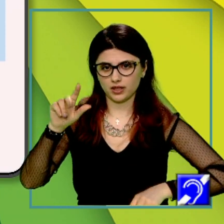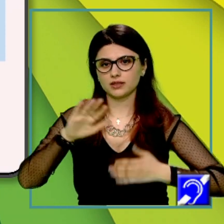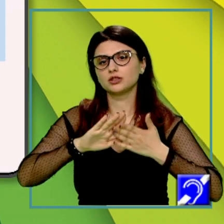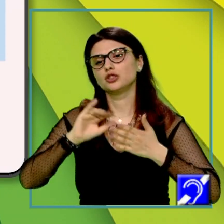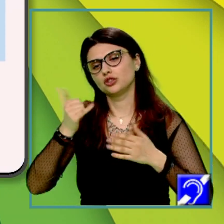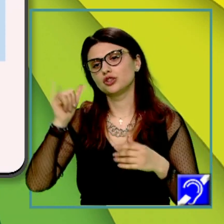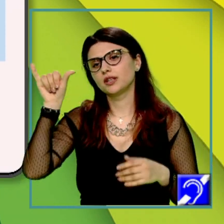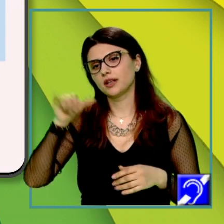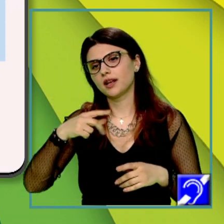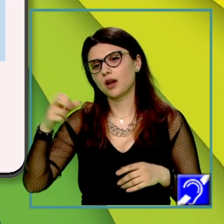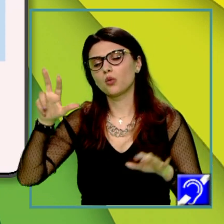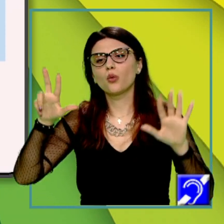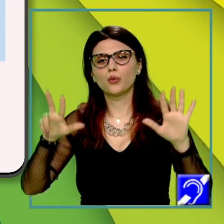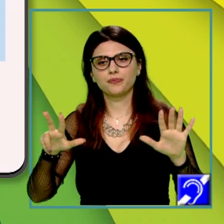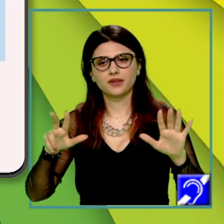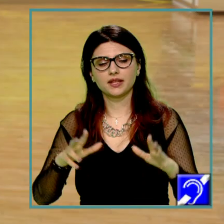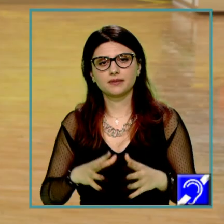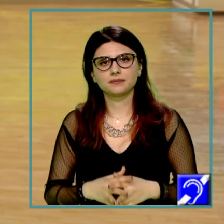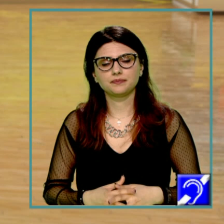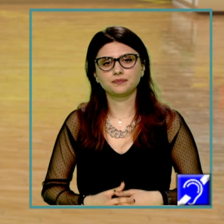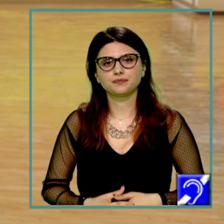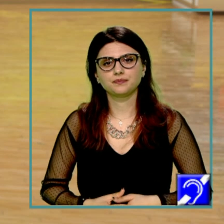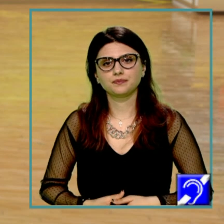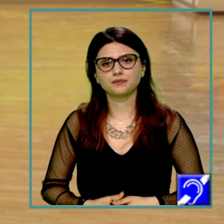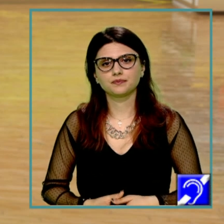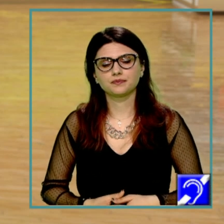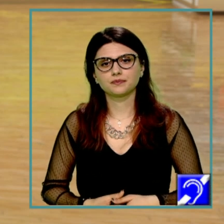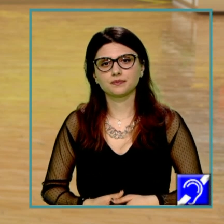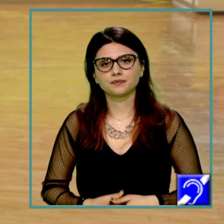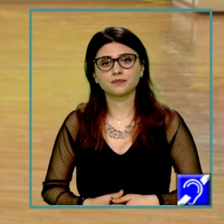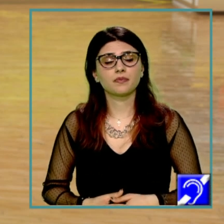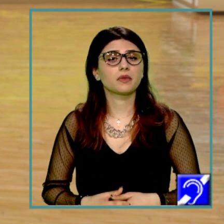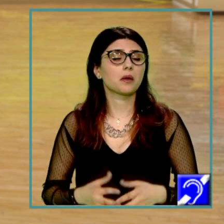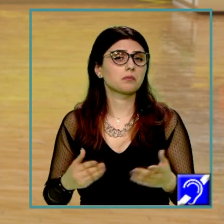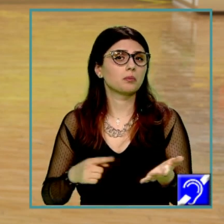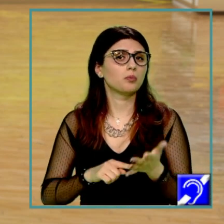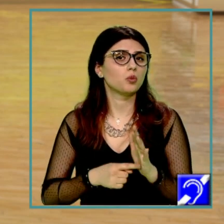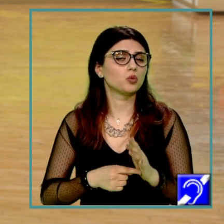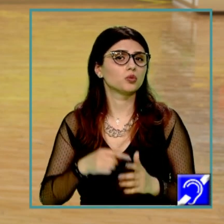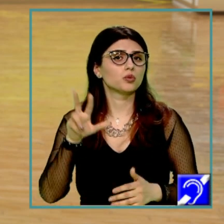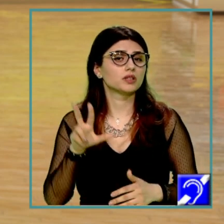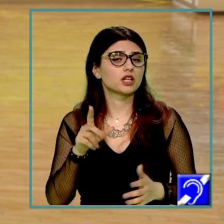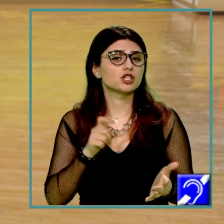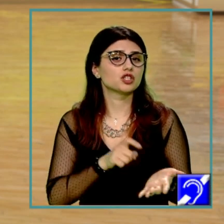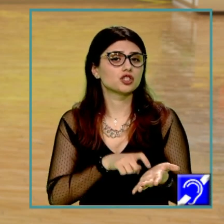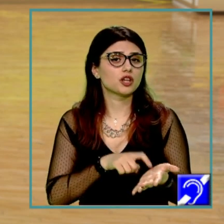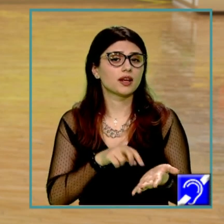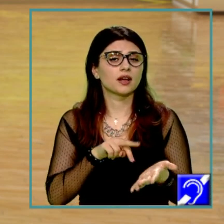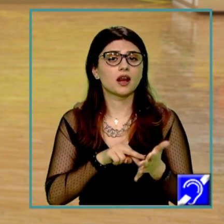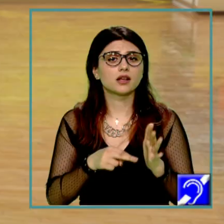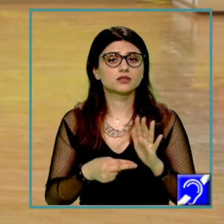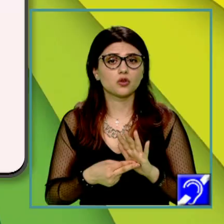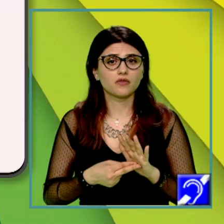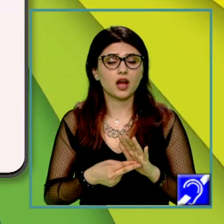cu 3 și x y z l cu opt la punctul 3 se rezolvarea unei ecuații logaritmice în mulțimea numerelor